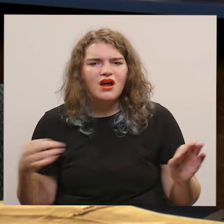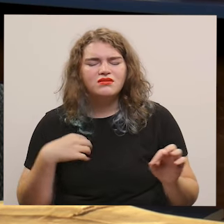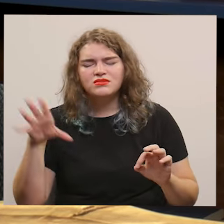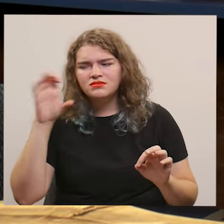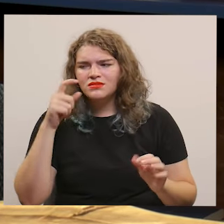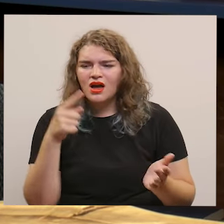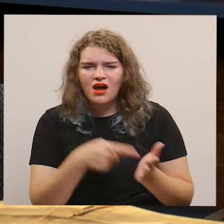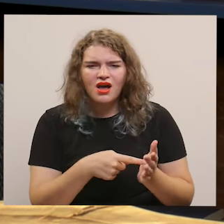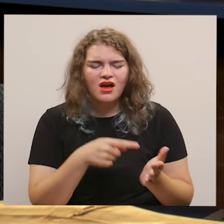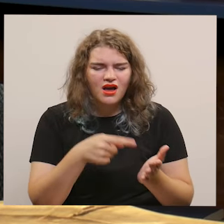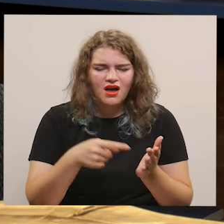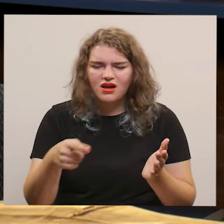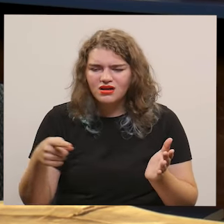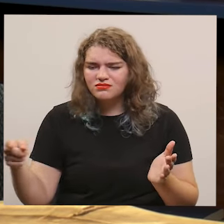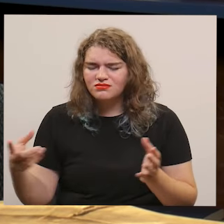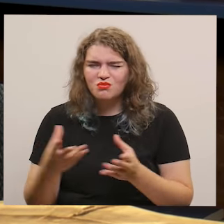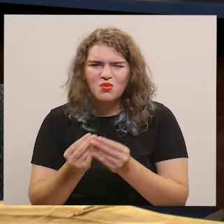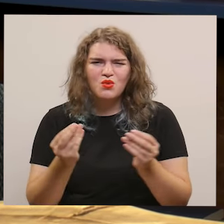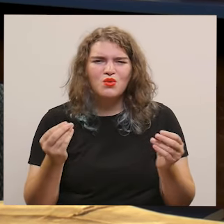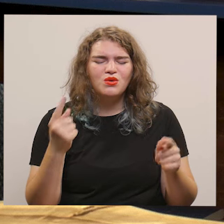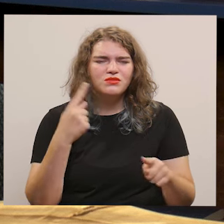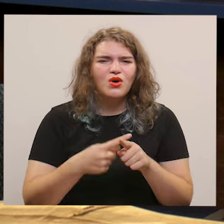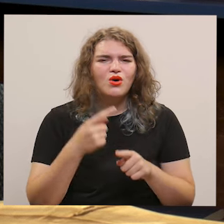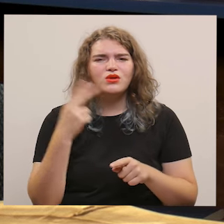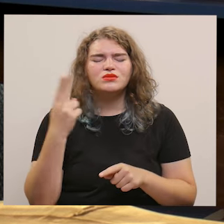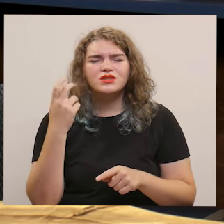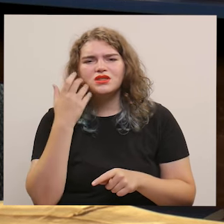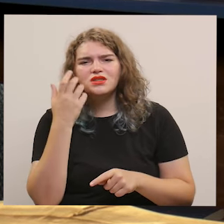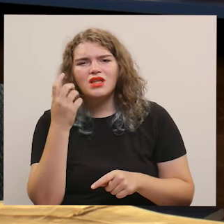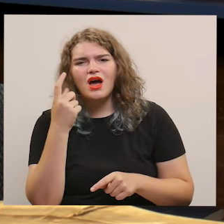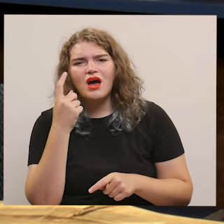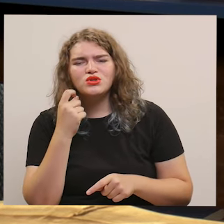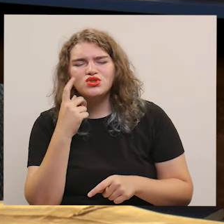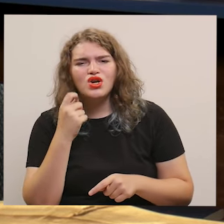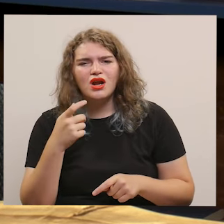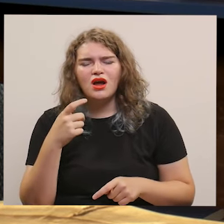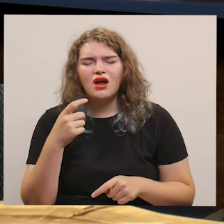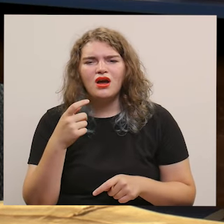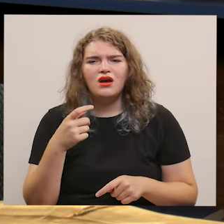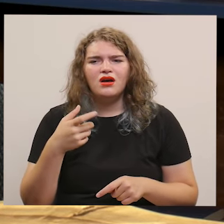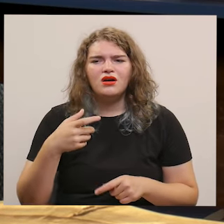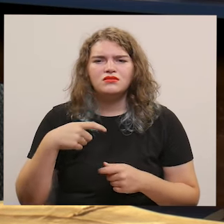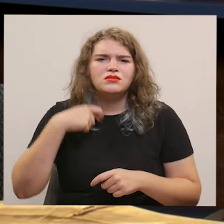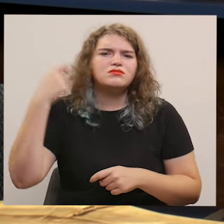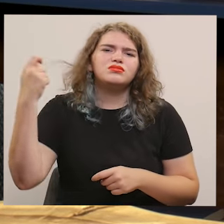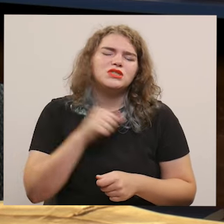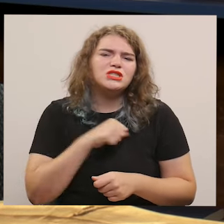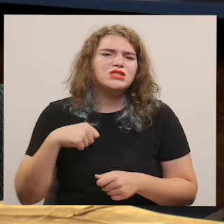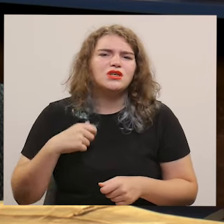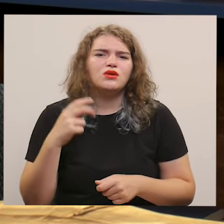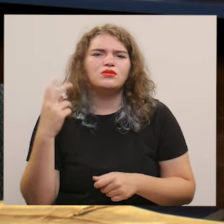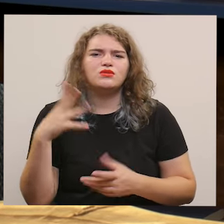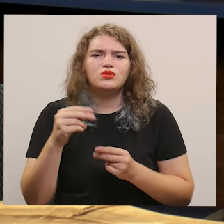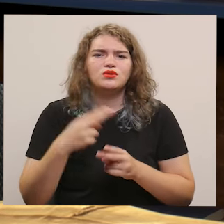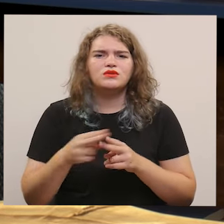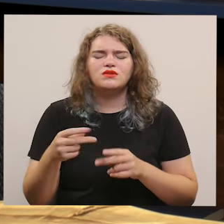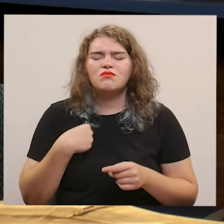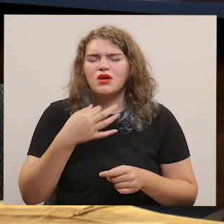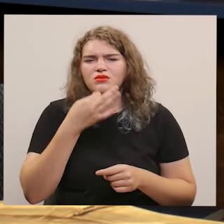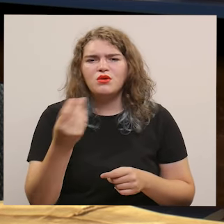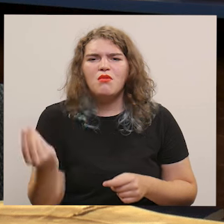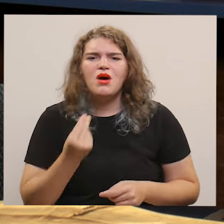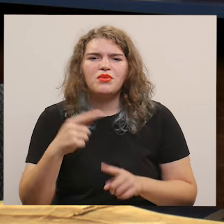„Uite, atunci Dumnezeu m-a ajutat, uite atunci când am încercat să-mi iau viața, Duhul Sfânt mi-a spus: nu, nu fă treaba asta, mi-a spus: du-te la biserică.”